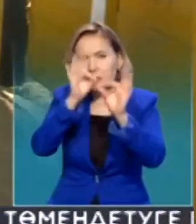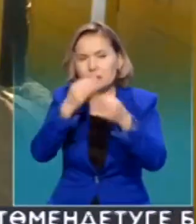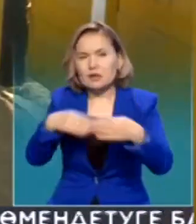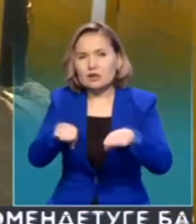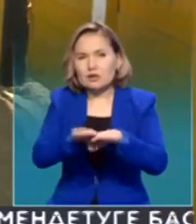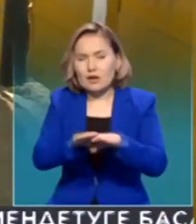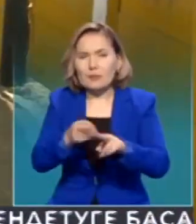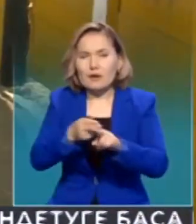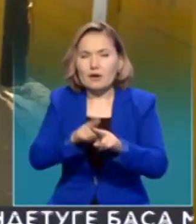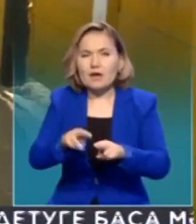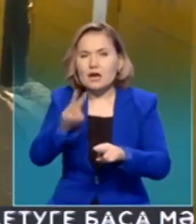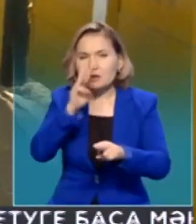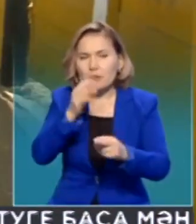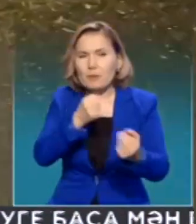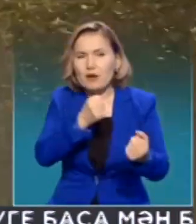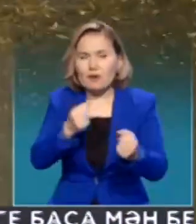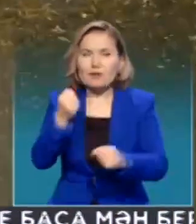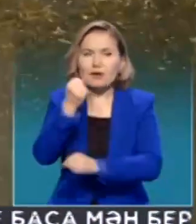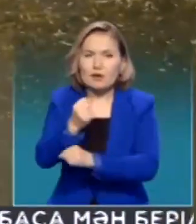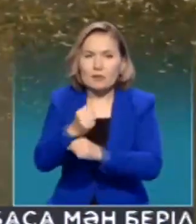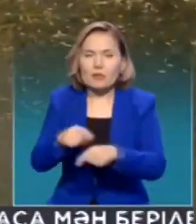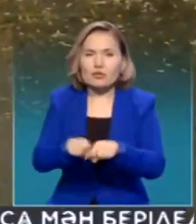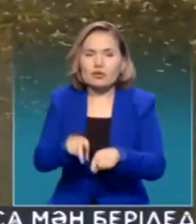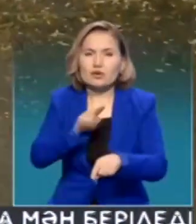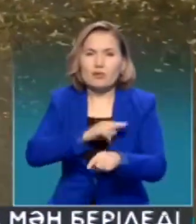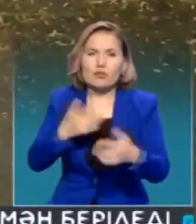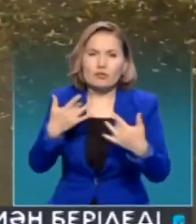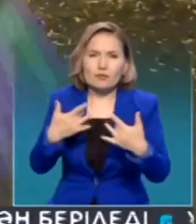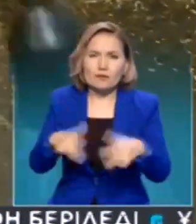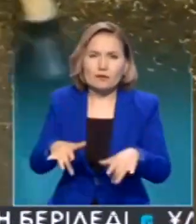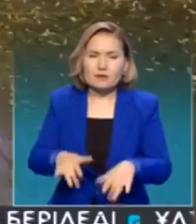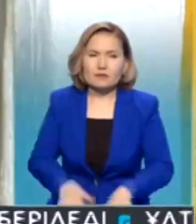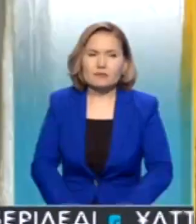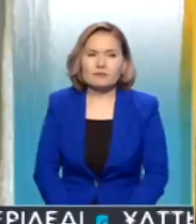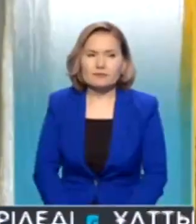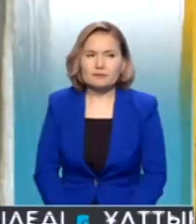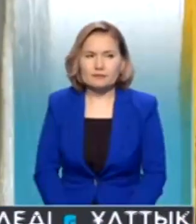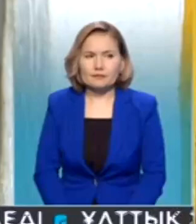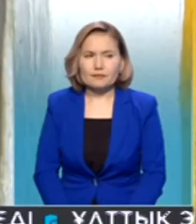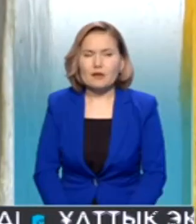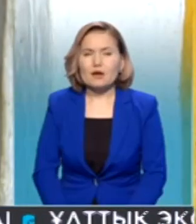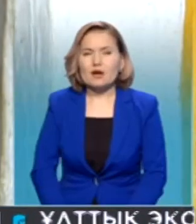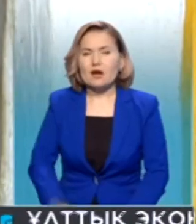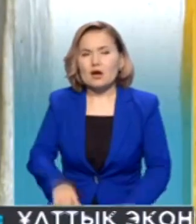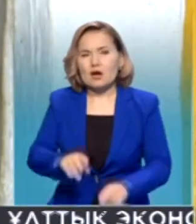жабылды. Айлықты кешіктіріп бергесін, кадр тұрақтамайды. Кейін өзі бермей отыр.